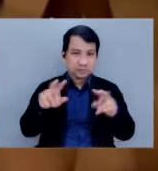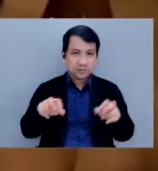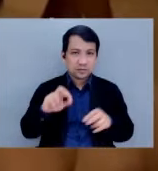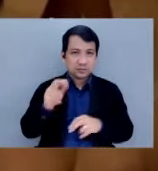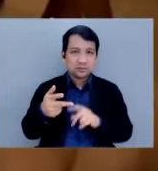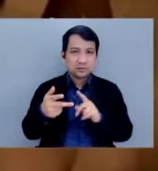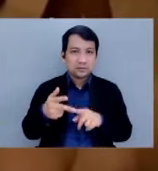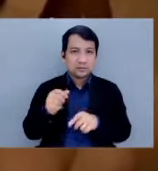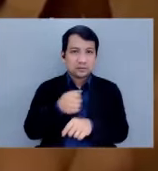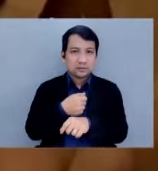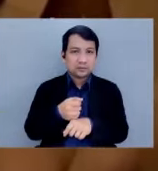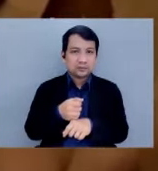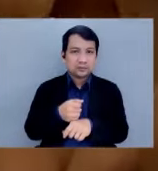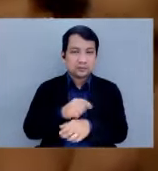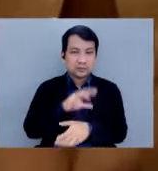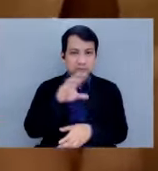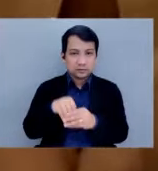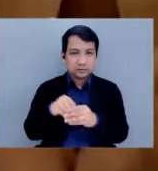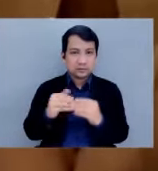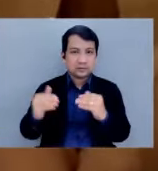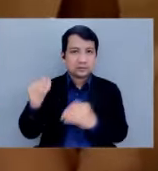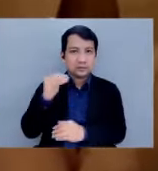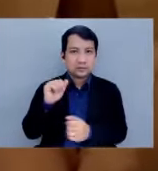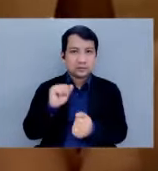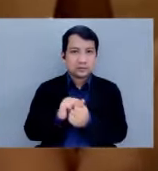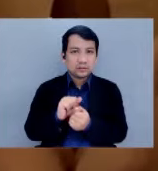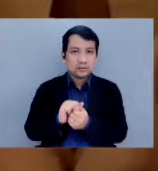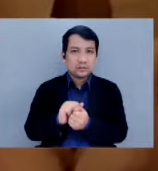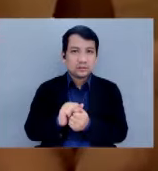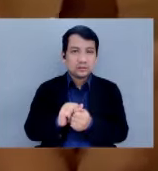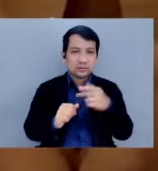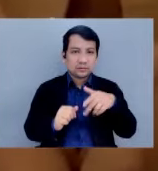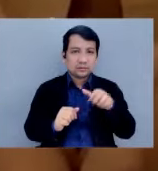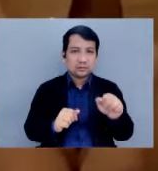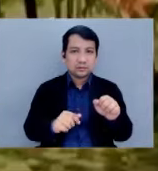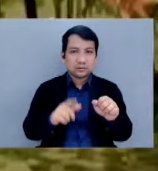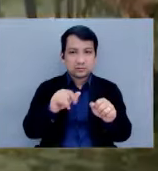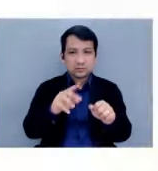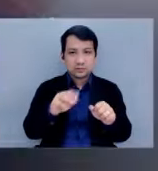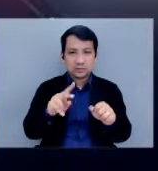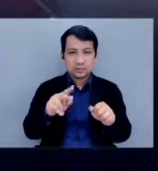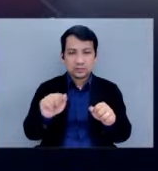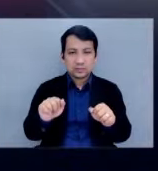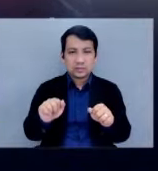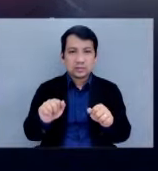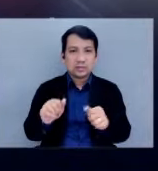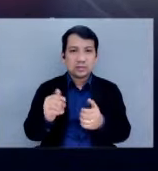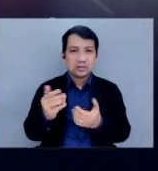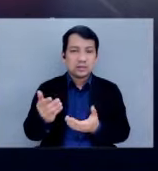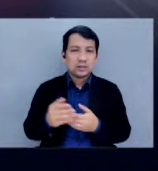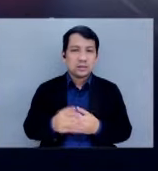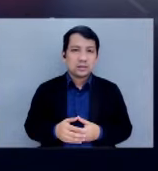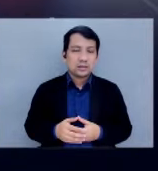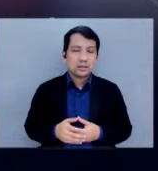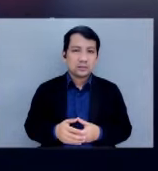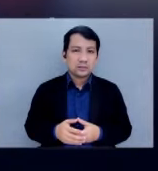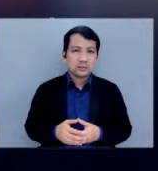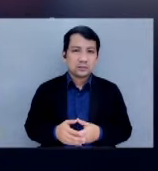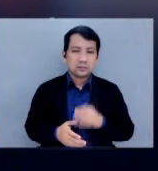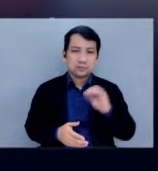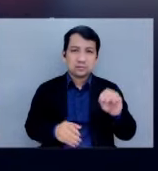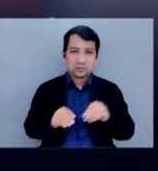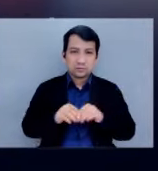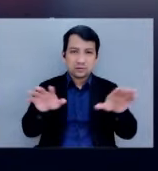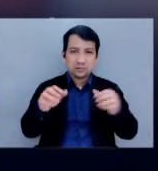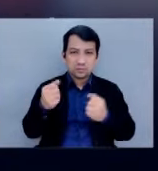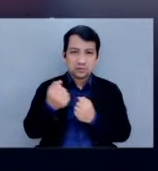na nakapasok sa chart kasunod ng Pantropiko at Salamin Salamin. Bukod dyan, all out din ang support ng